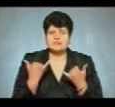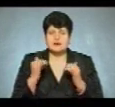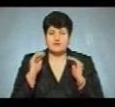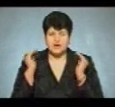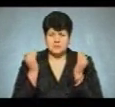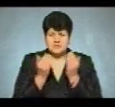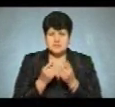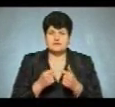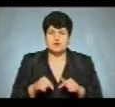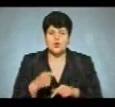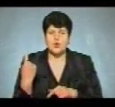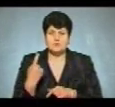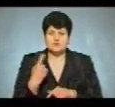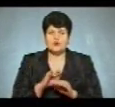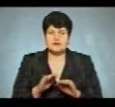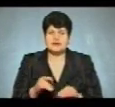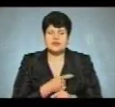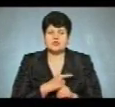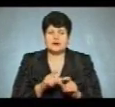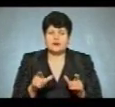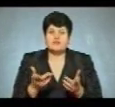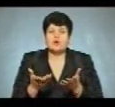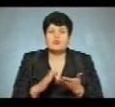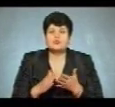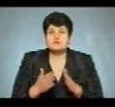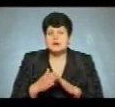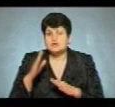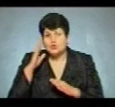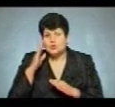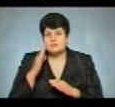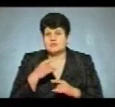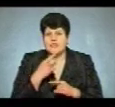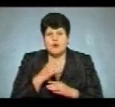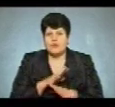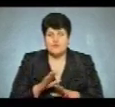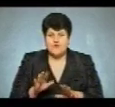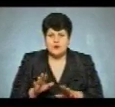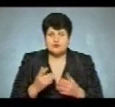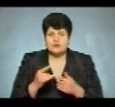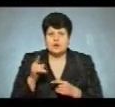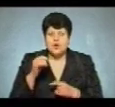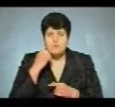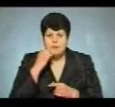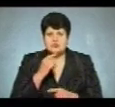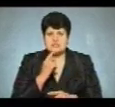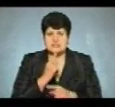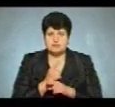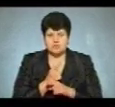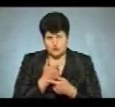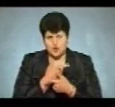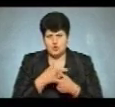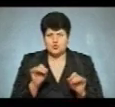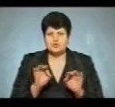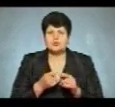реанімаційному відділенні обласної дитячої лікарні. В якому стані хлопець, лікарі не говорять, оскільки його бабуся заборонила розголошувати